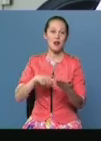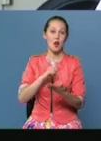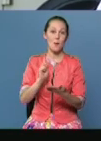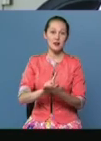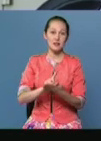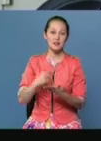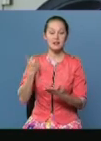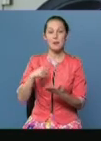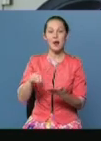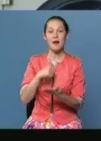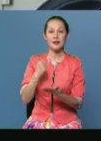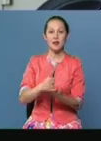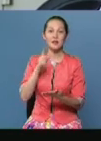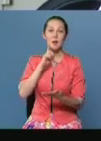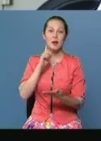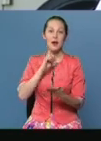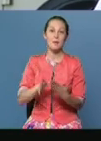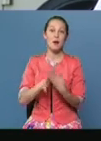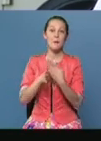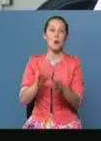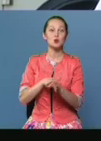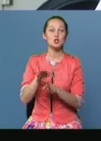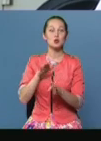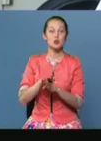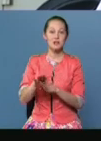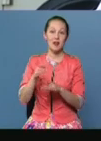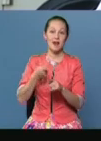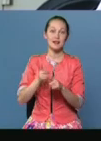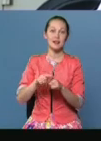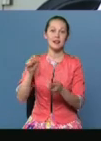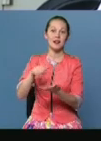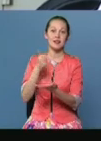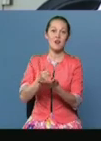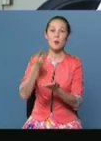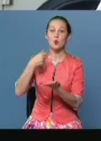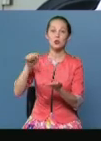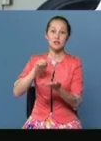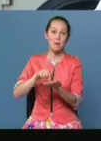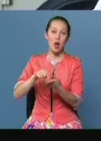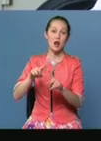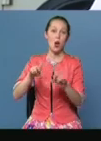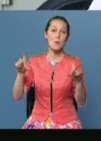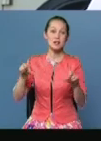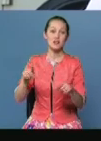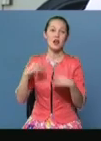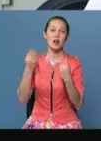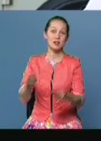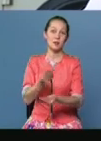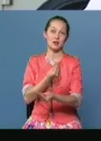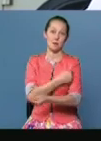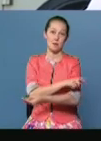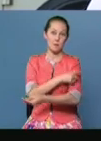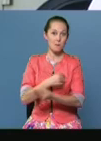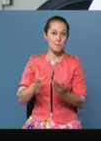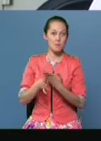главное, как помочь осуществлять главам муниципальных образований полномочия по созданию условий для оказания медицинской помощи.